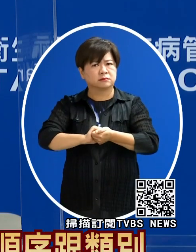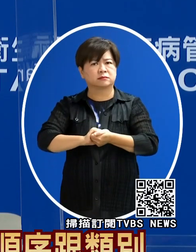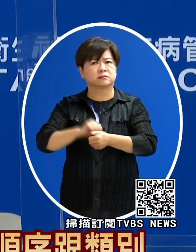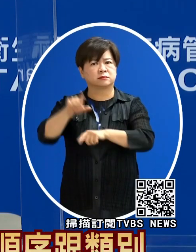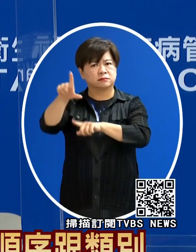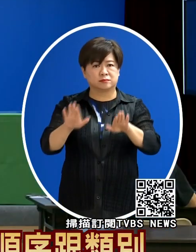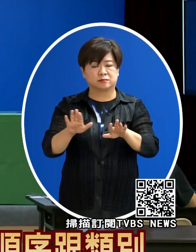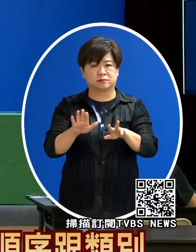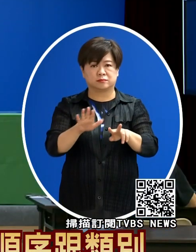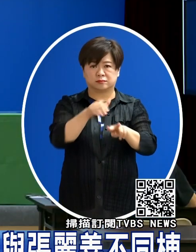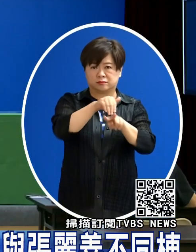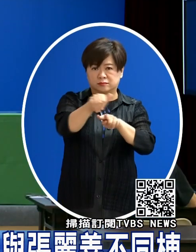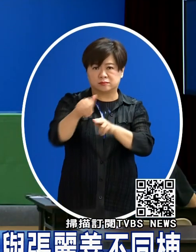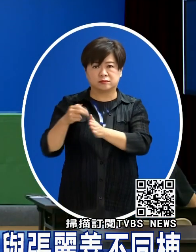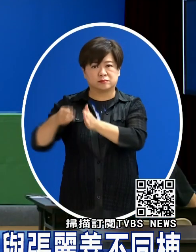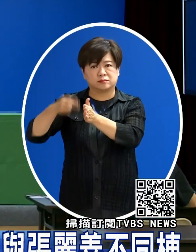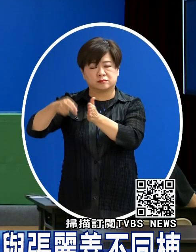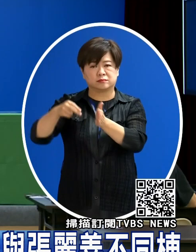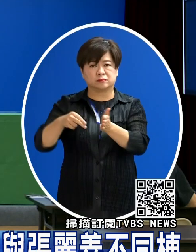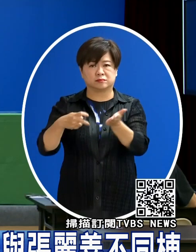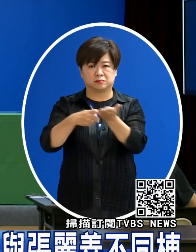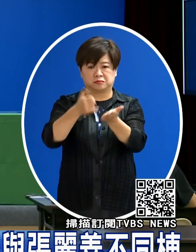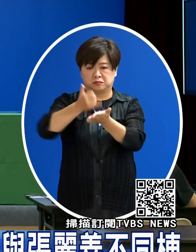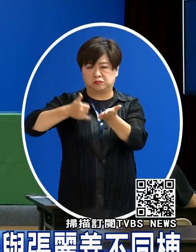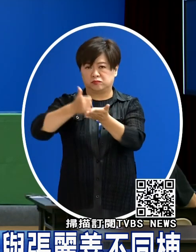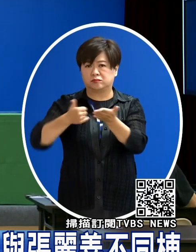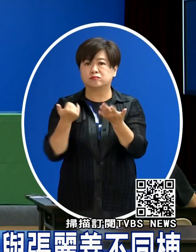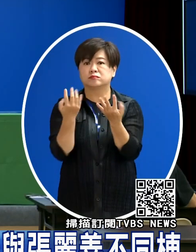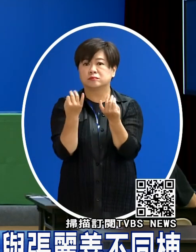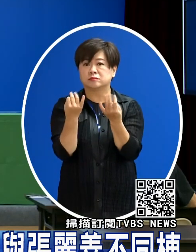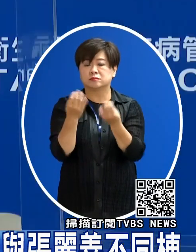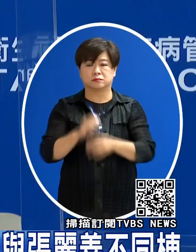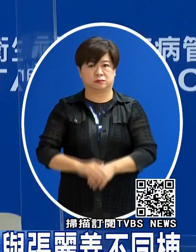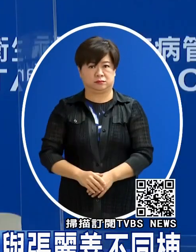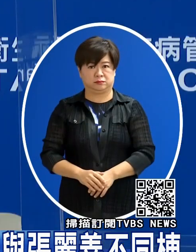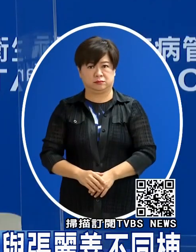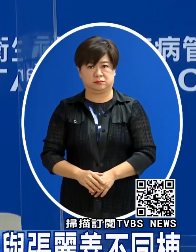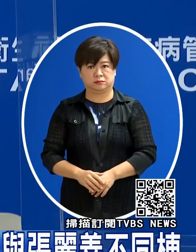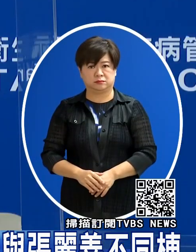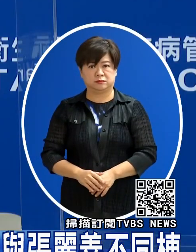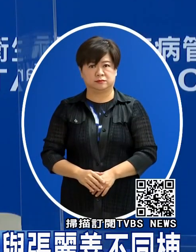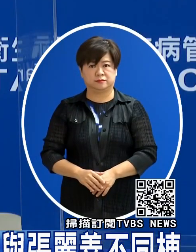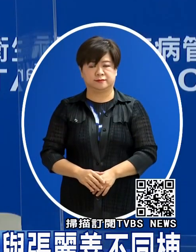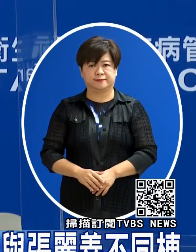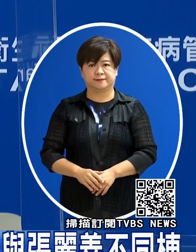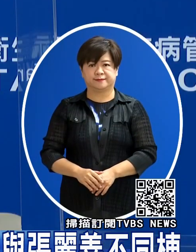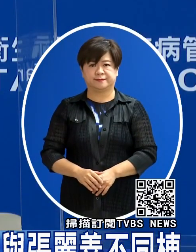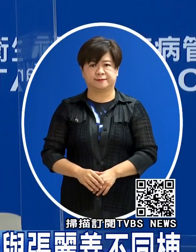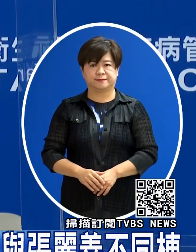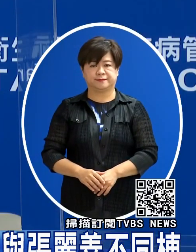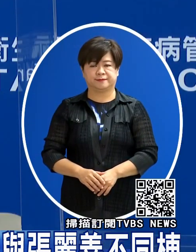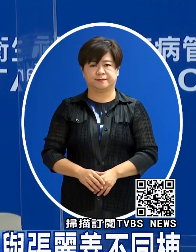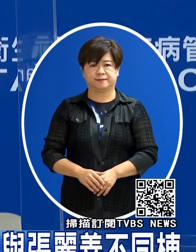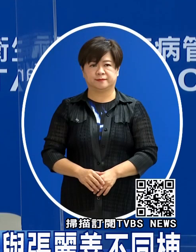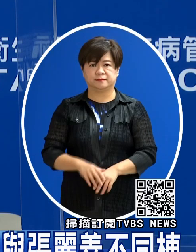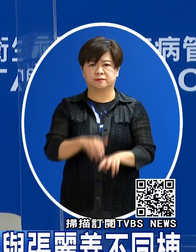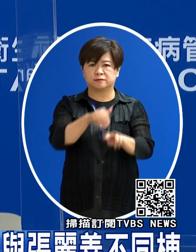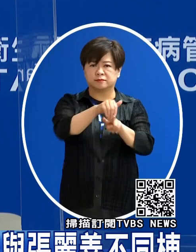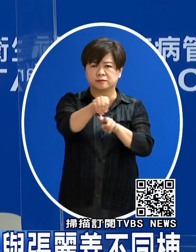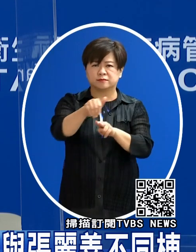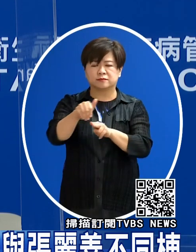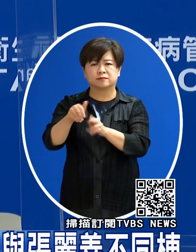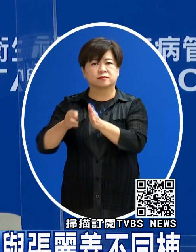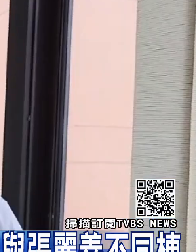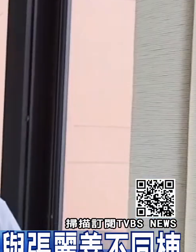样的一个顺序跟类别。 但指挥中心副指挥官强调，上一批疫苗拨给县市政府，就要求务必依